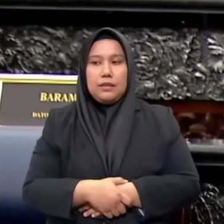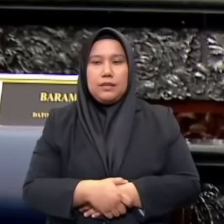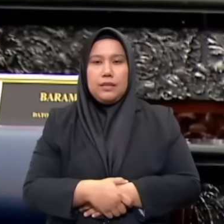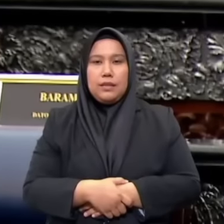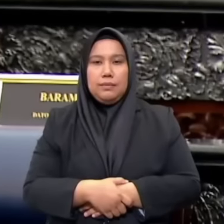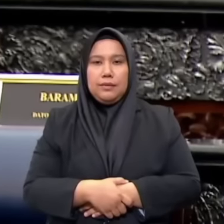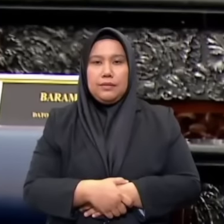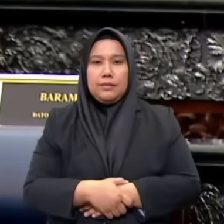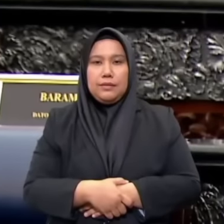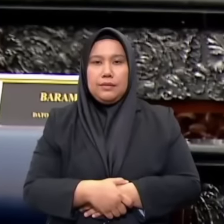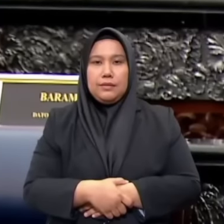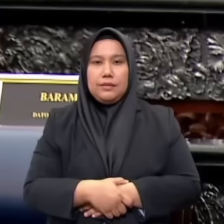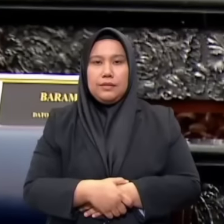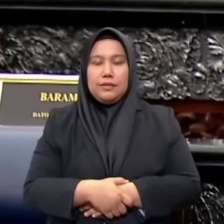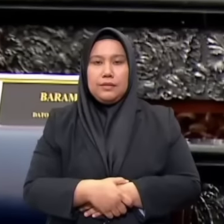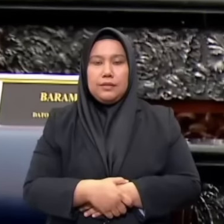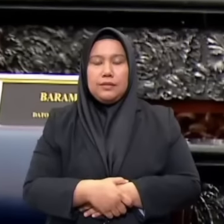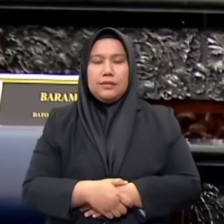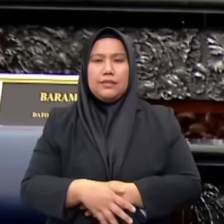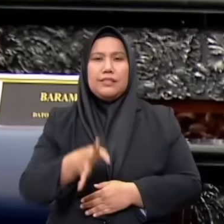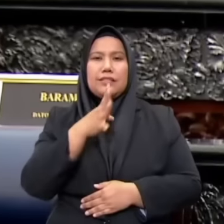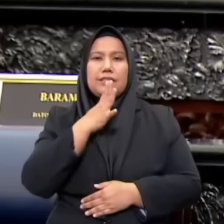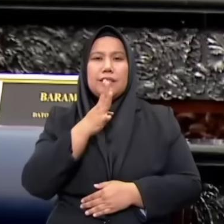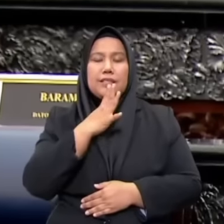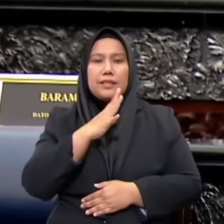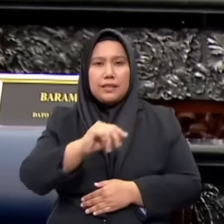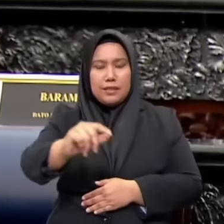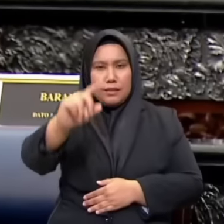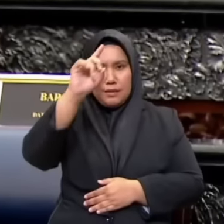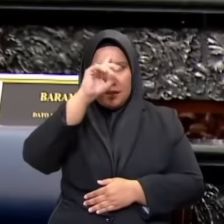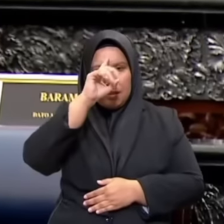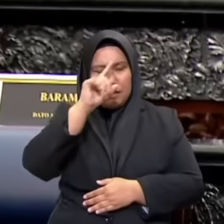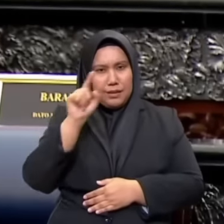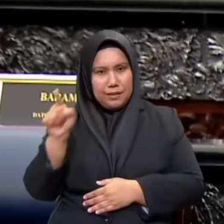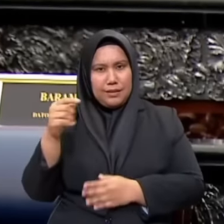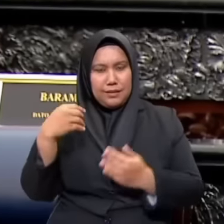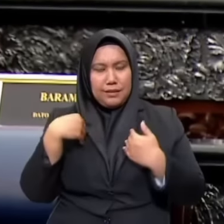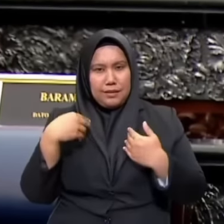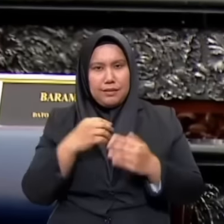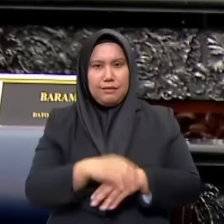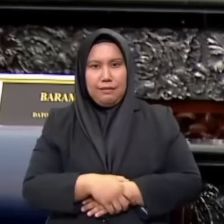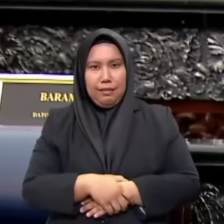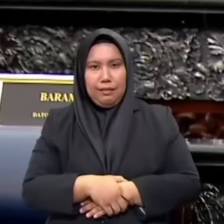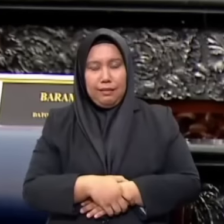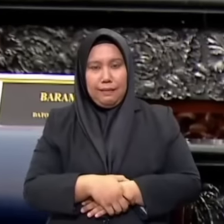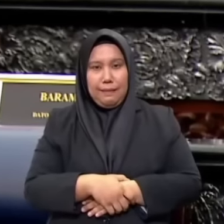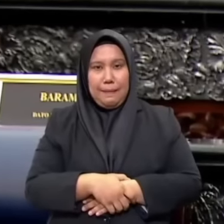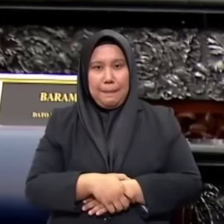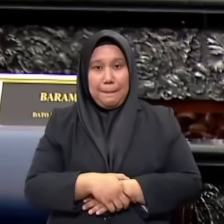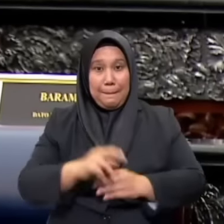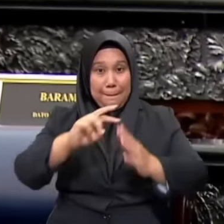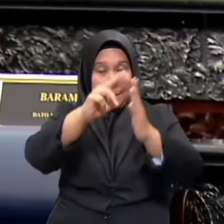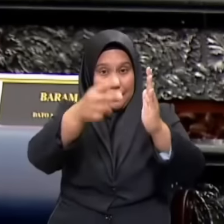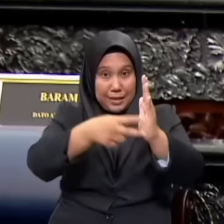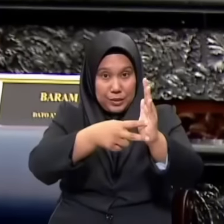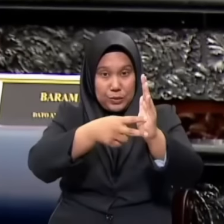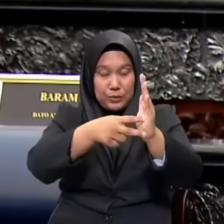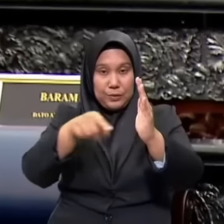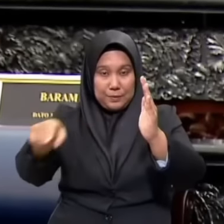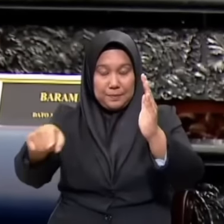In mayin inada bermaksud, ya amat berhormat Perdana Menteri, kemiskinan